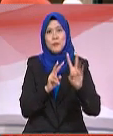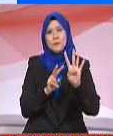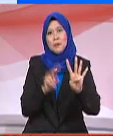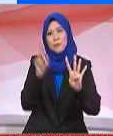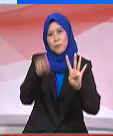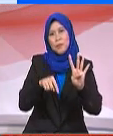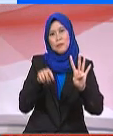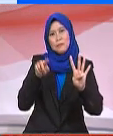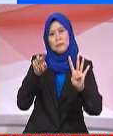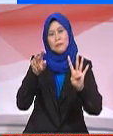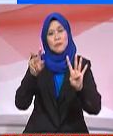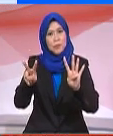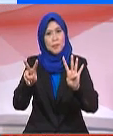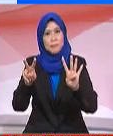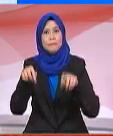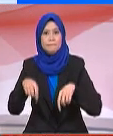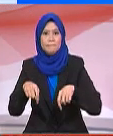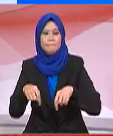ini.